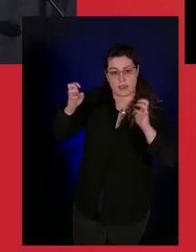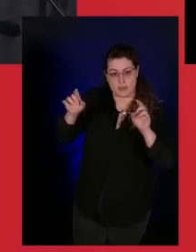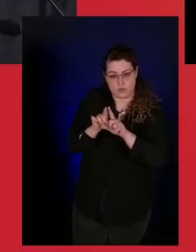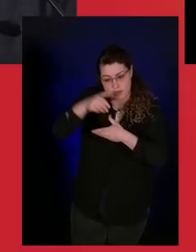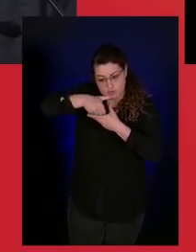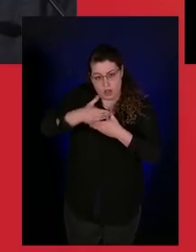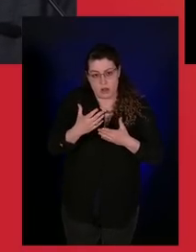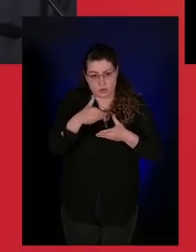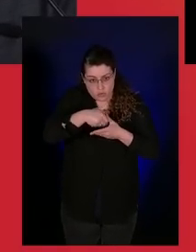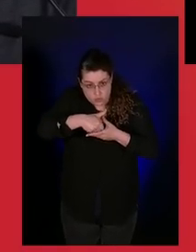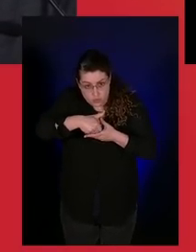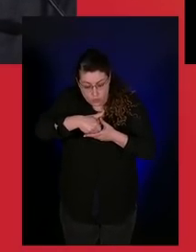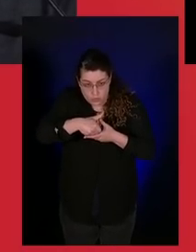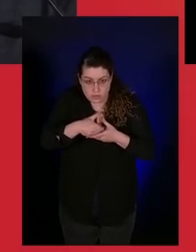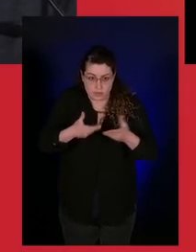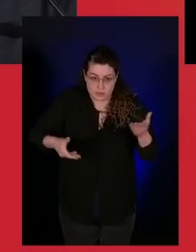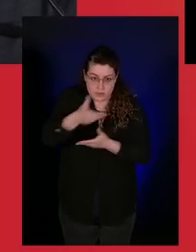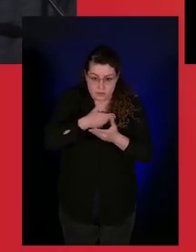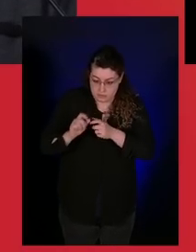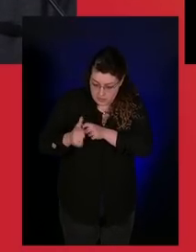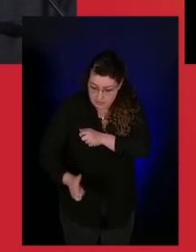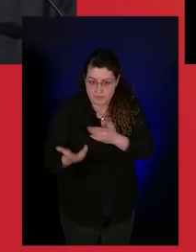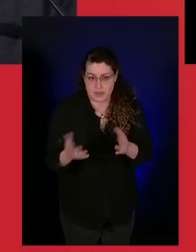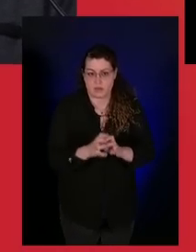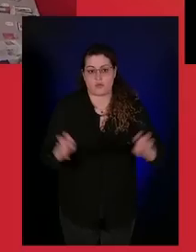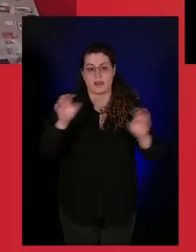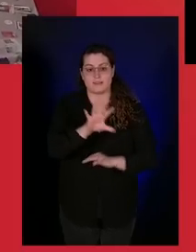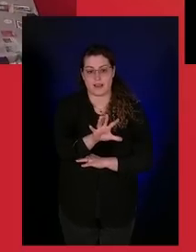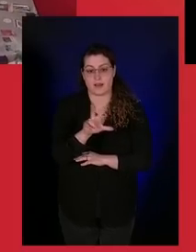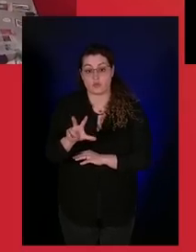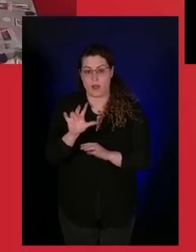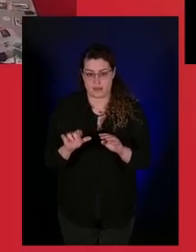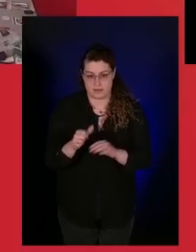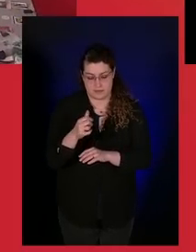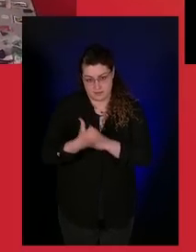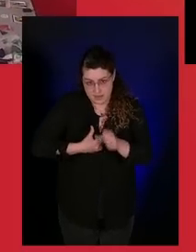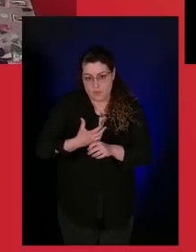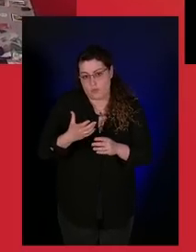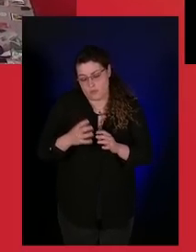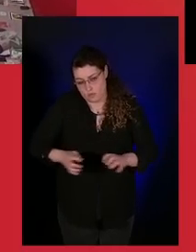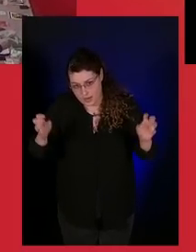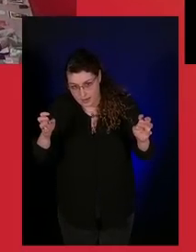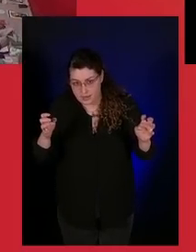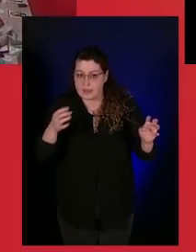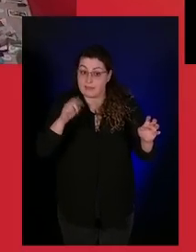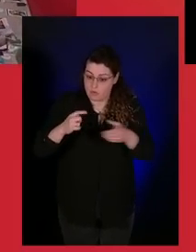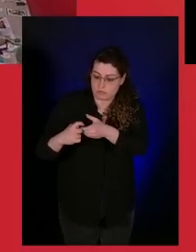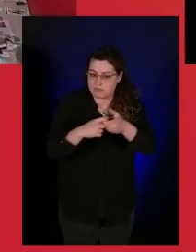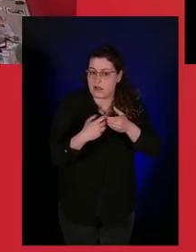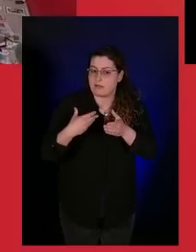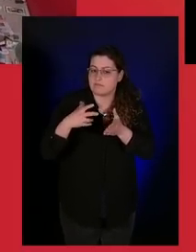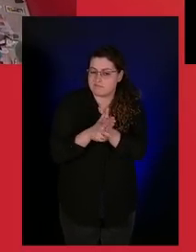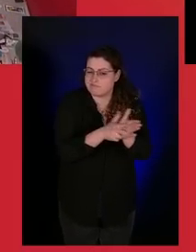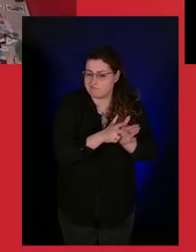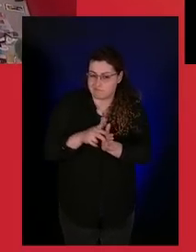document d'orientation du 53e qui seront soumises cette semaine à l'adoption des syndicats. Le rapport